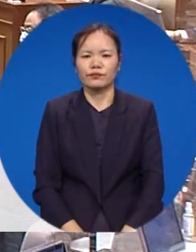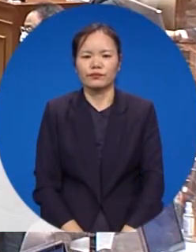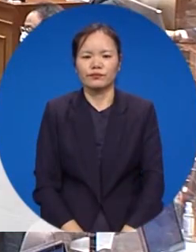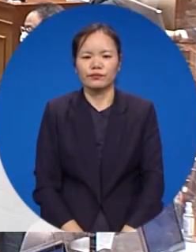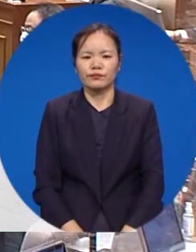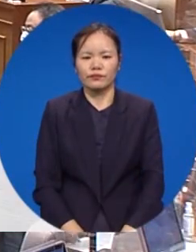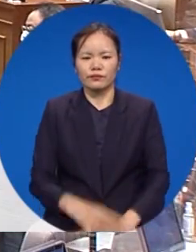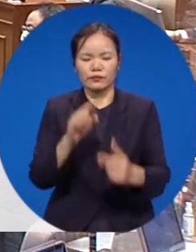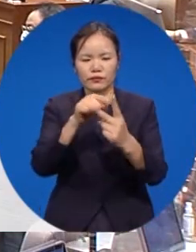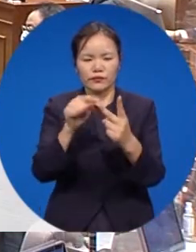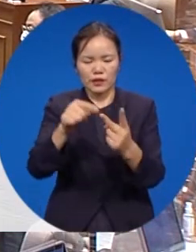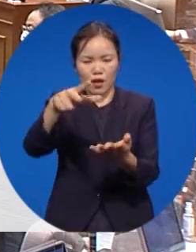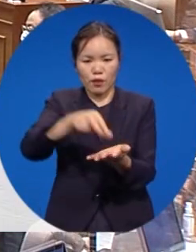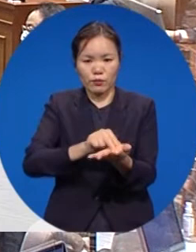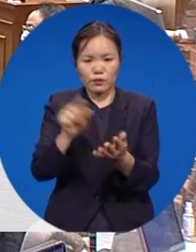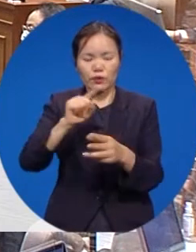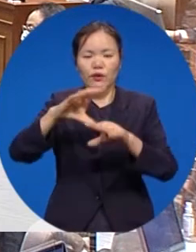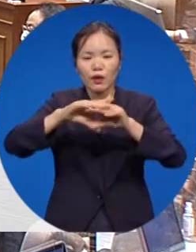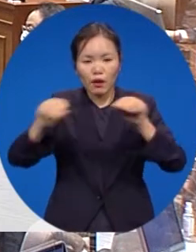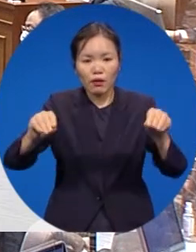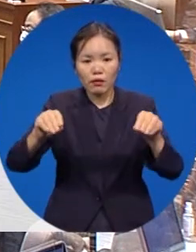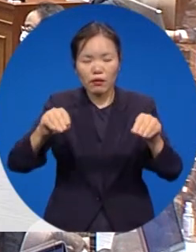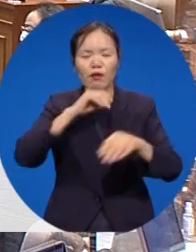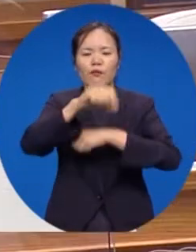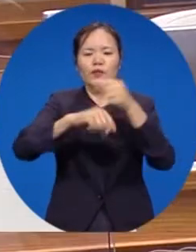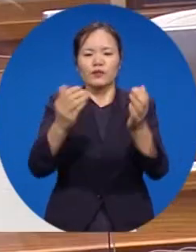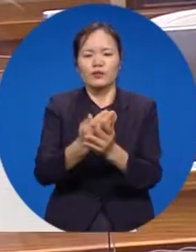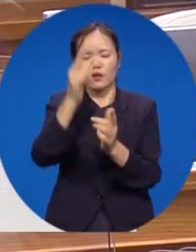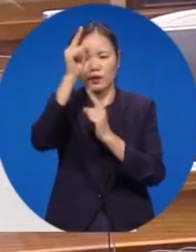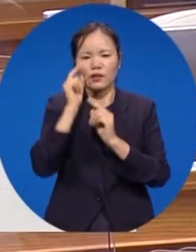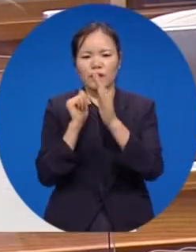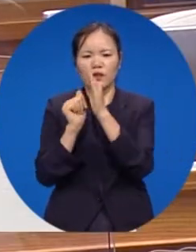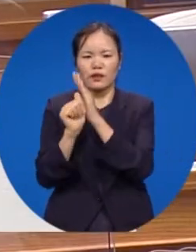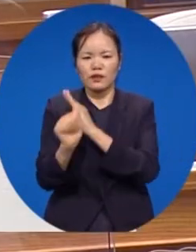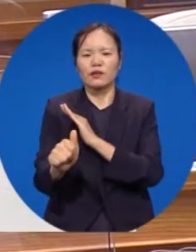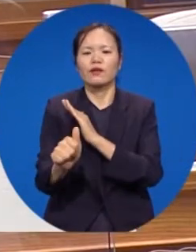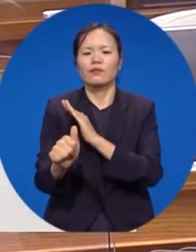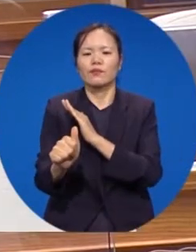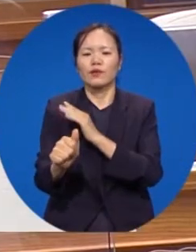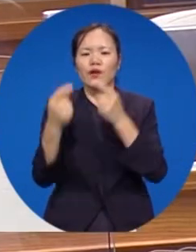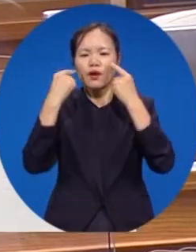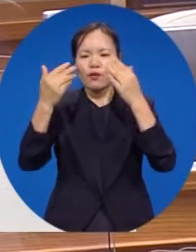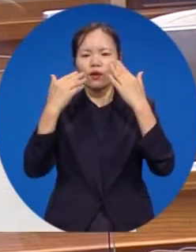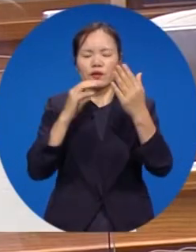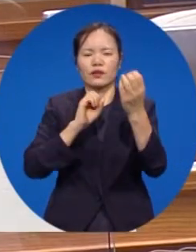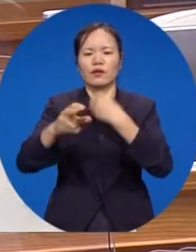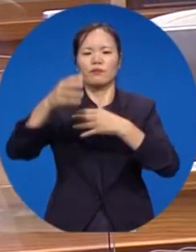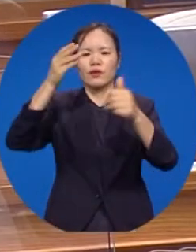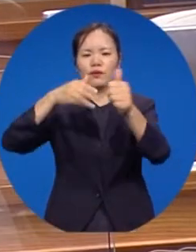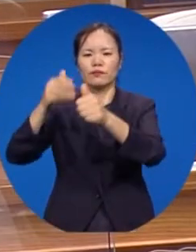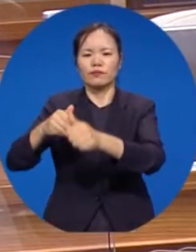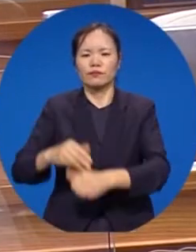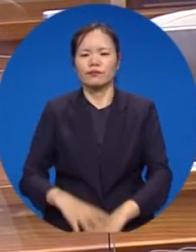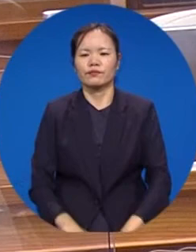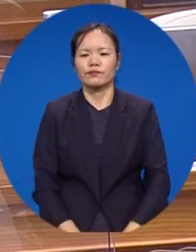이 두 가지 문제를 어떻게 하실지 민주당과 이낙연 대표께서 명확히 답해 주시기를